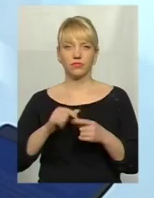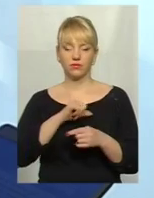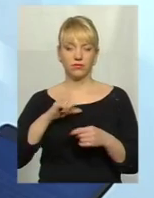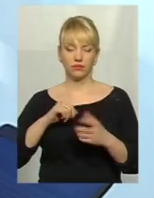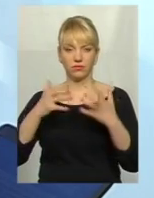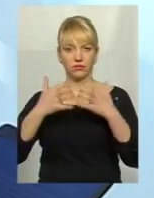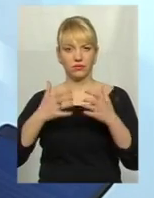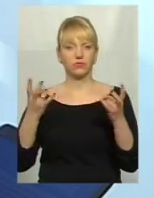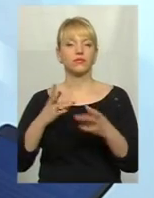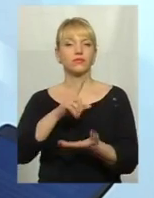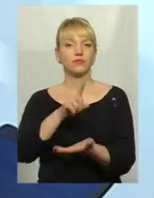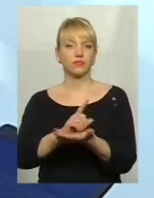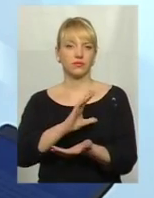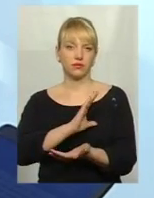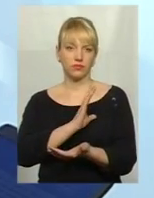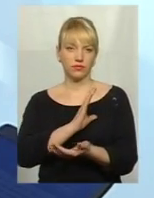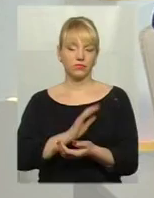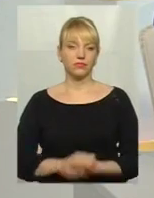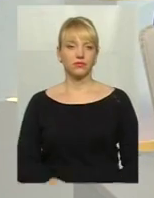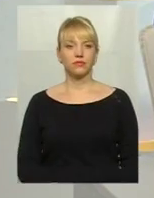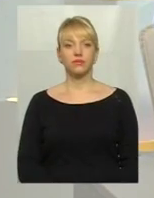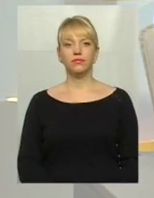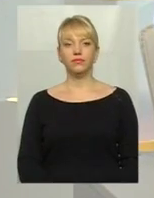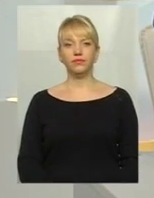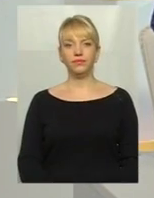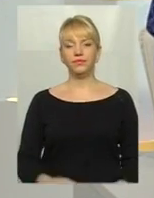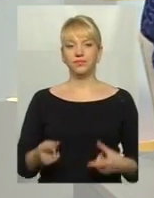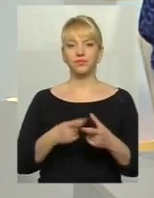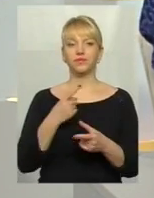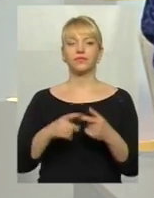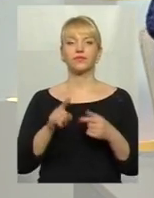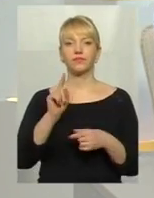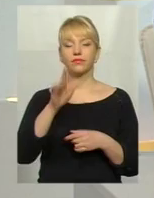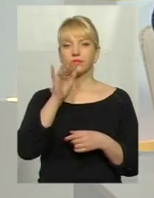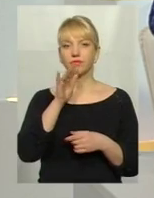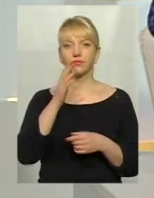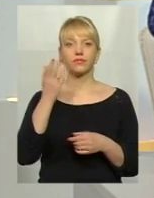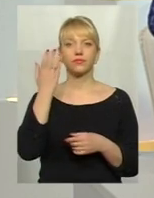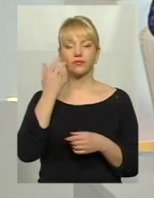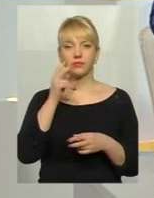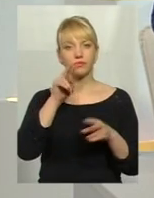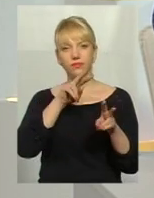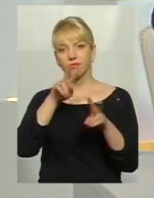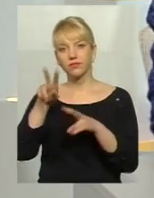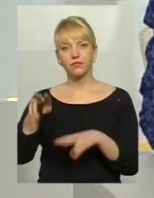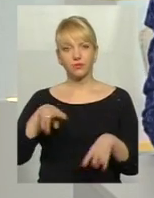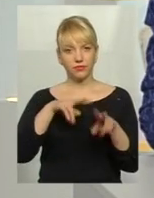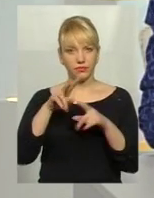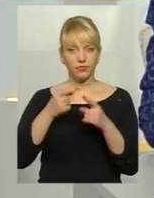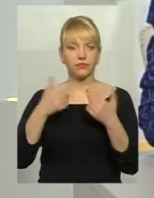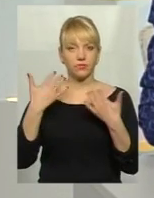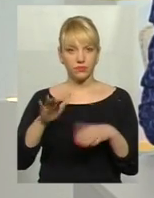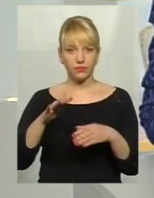має бути, ми будемо працювати над реалізацією цього. Чи за той час, поки приглядалися, вже